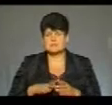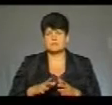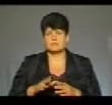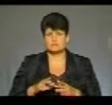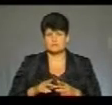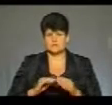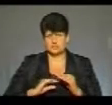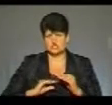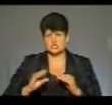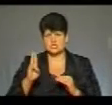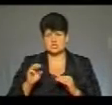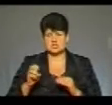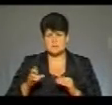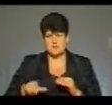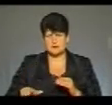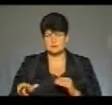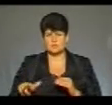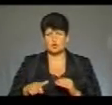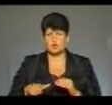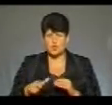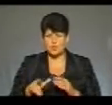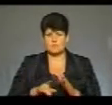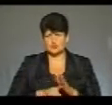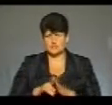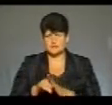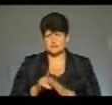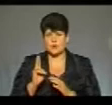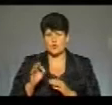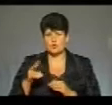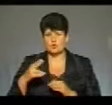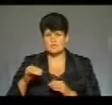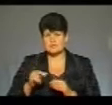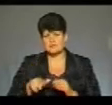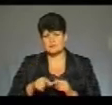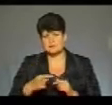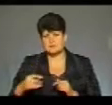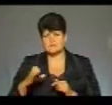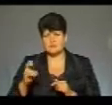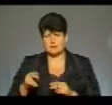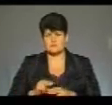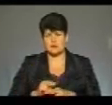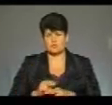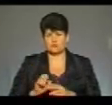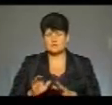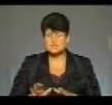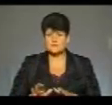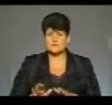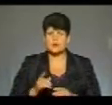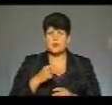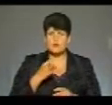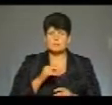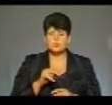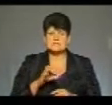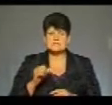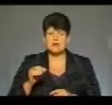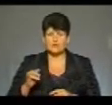і дорога Тернопіль-Жвалин за відрізку Колодіївка-Скалат ремонтується. За словами Петра Савунчика, на